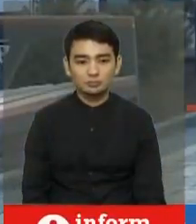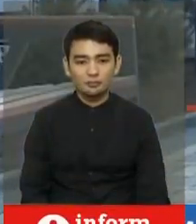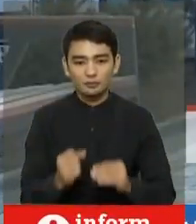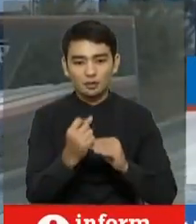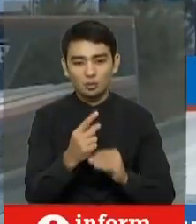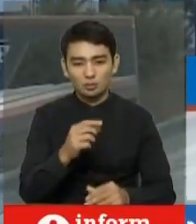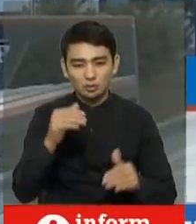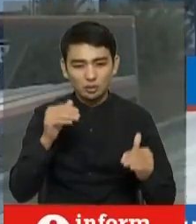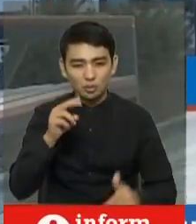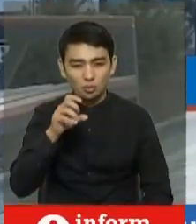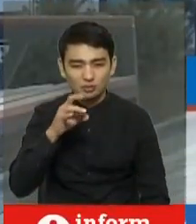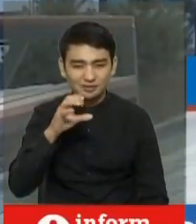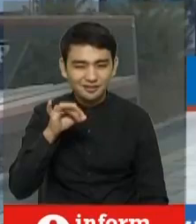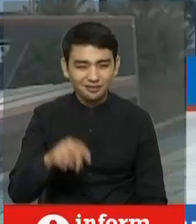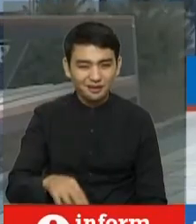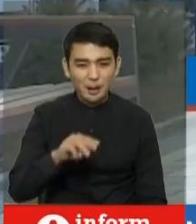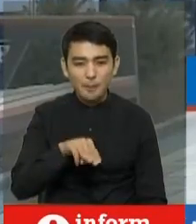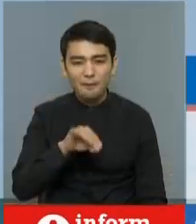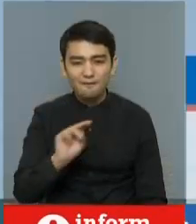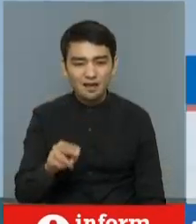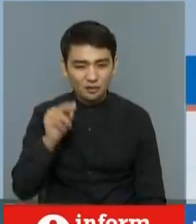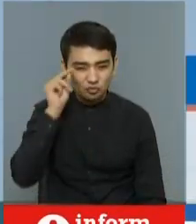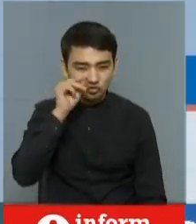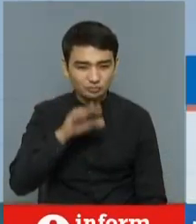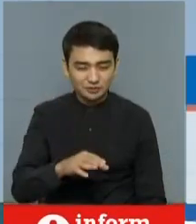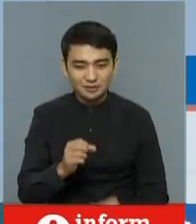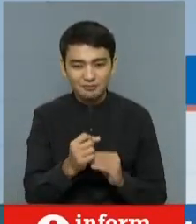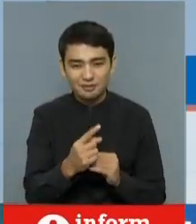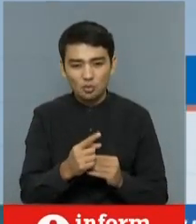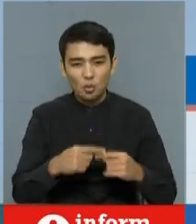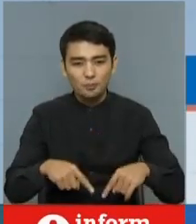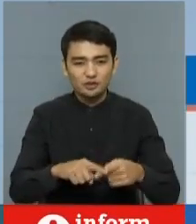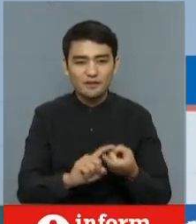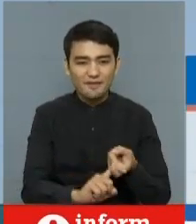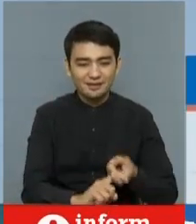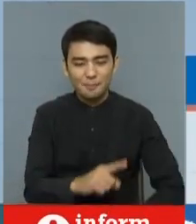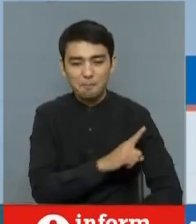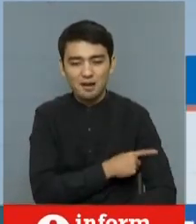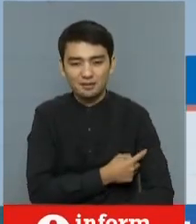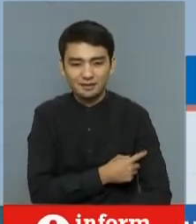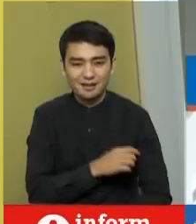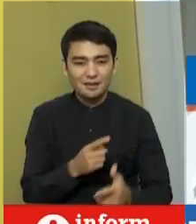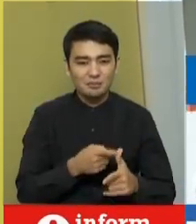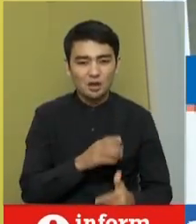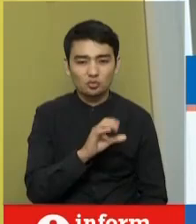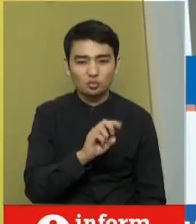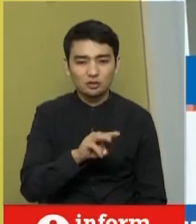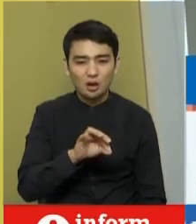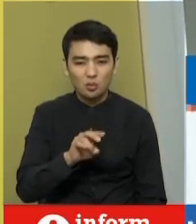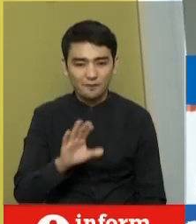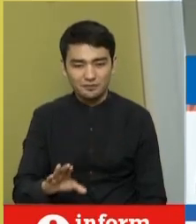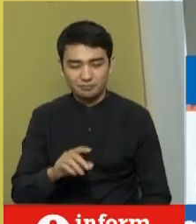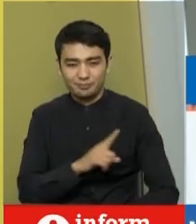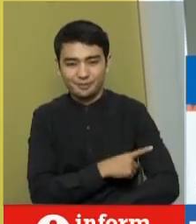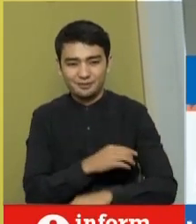11 курсантов учебного центра МВД экстренно госпитализировали в отделение общей инфекции областной больницы имени Султанова с диагнозом ОРВИ